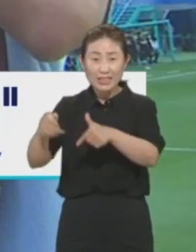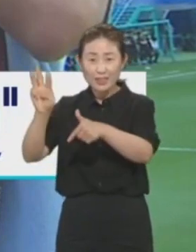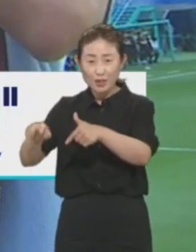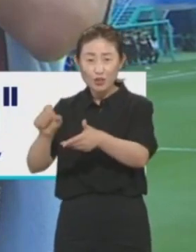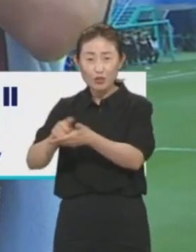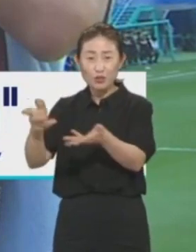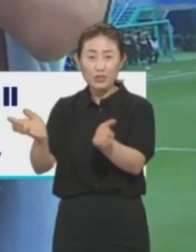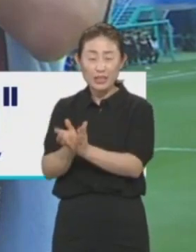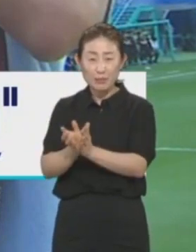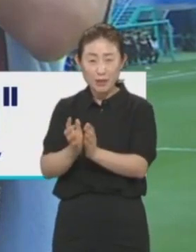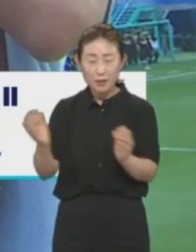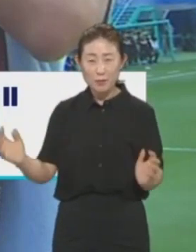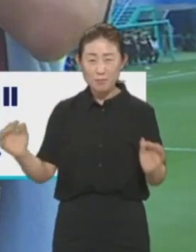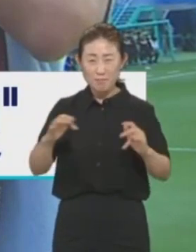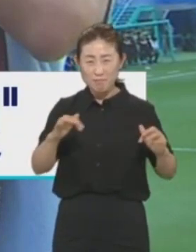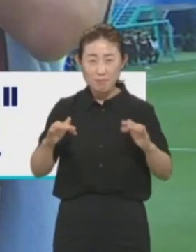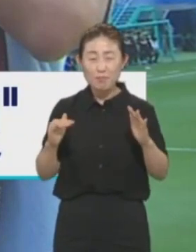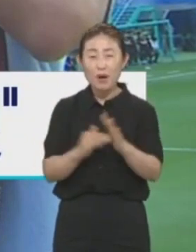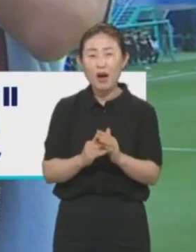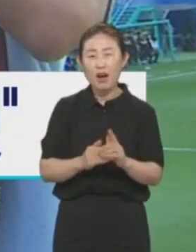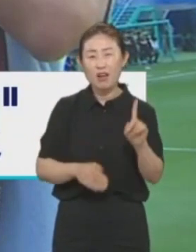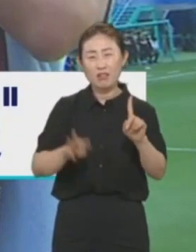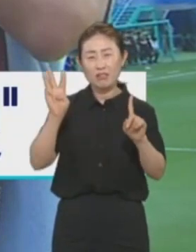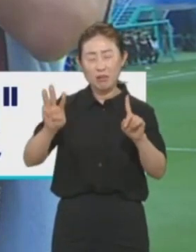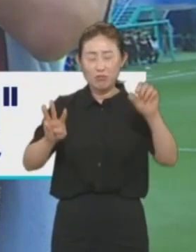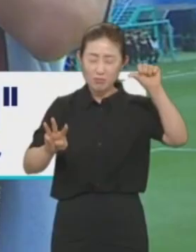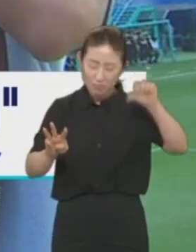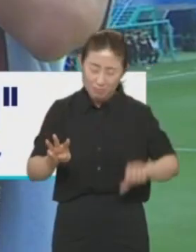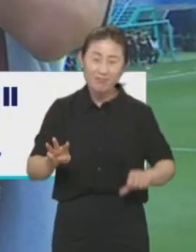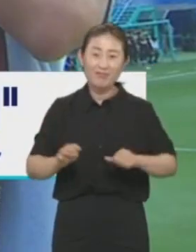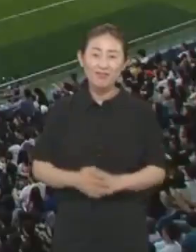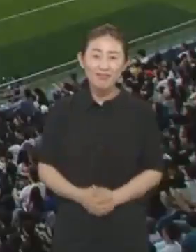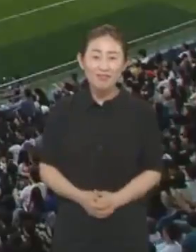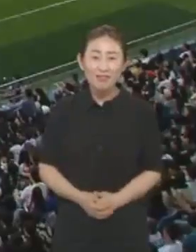1대3으로 아쉽게 패했습니다. 조형준 기자입니다.